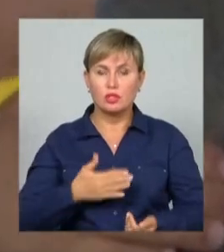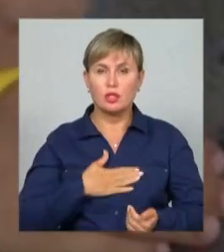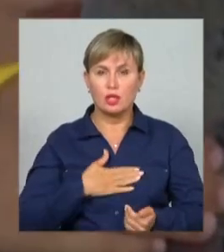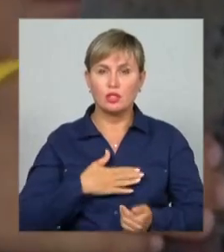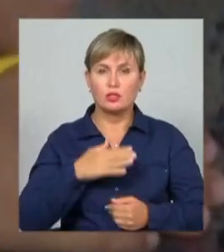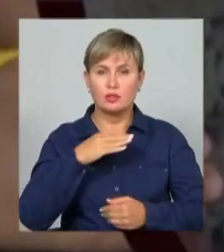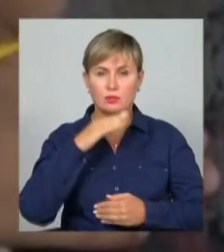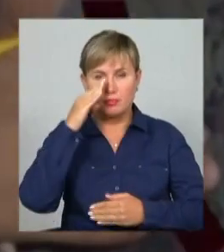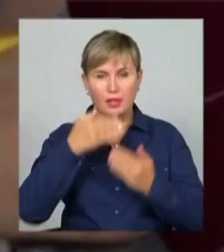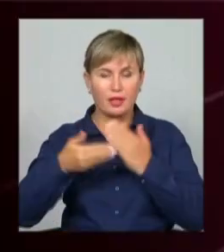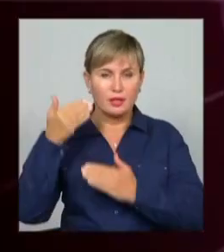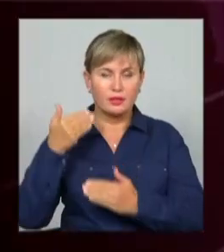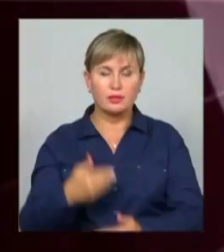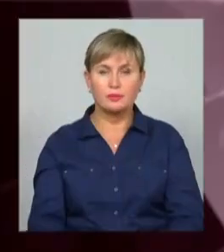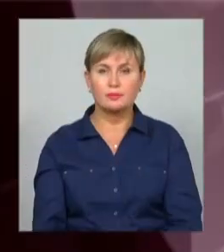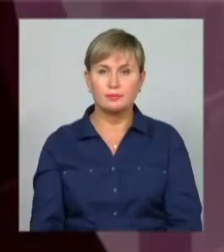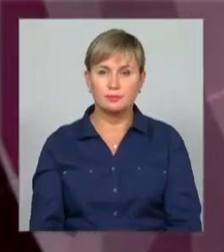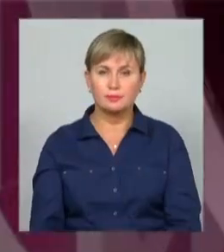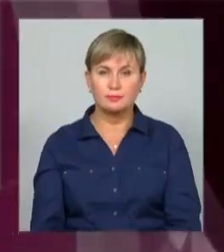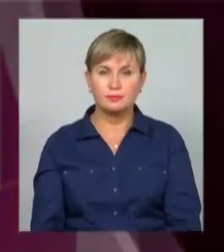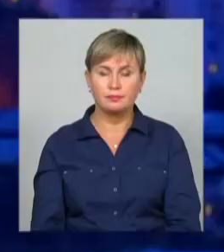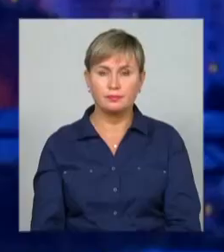будут жить наши дети.